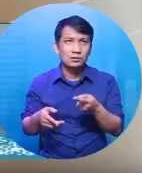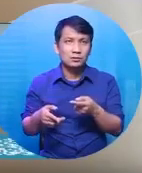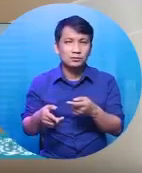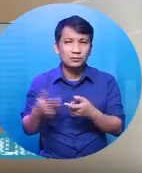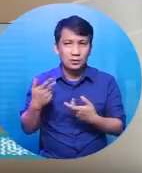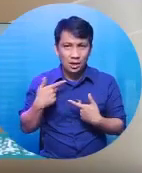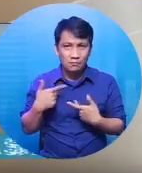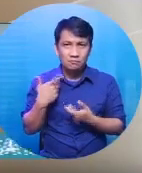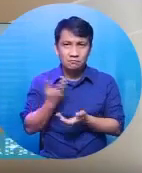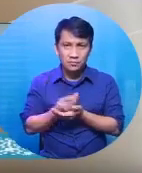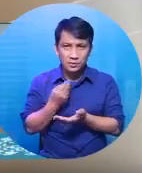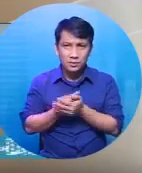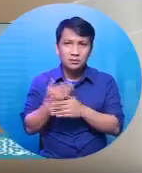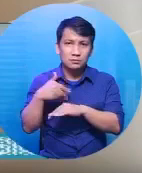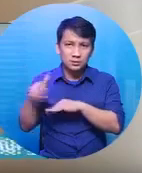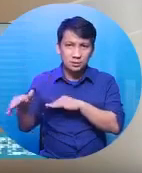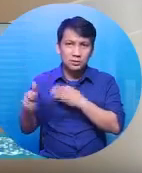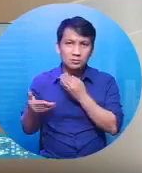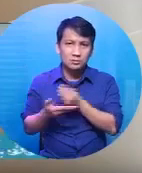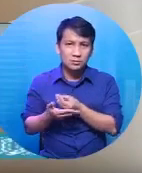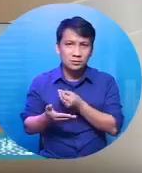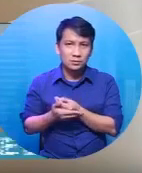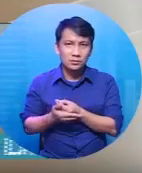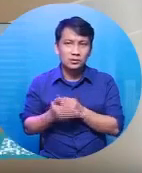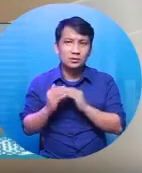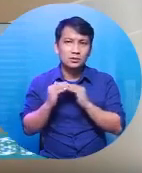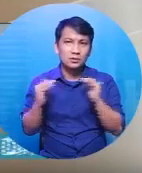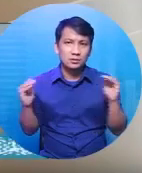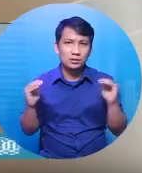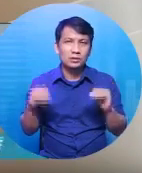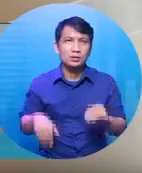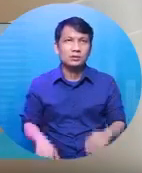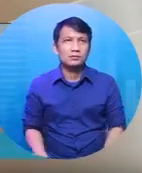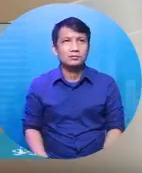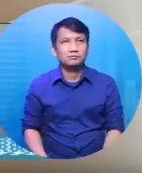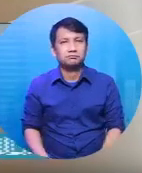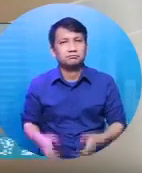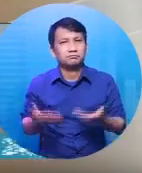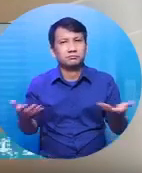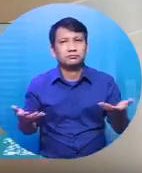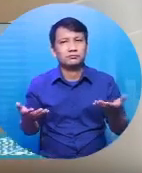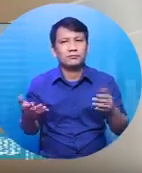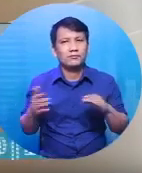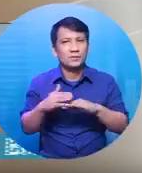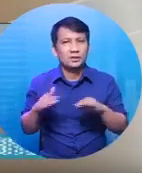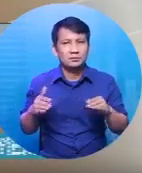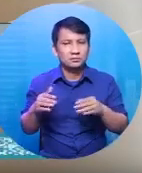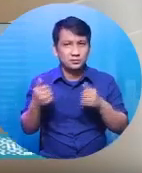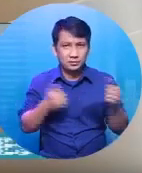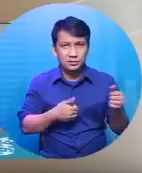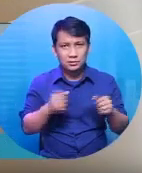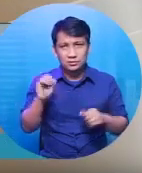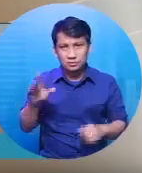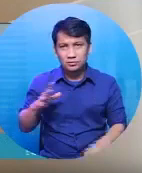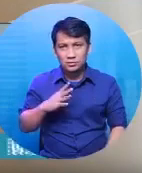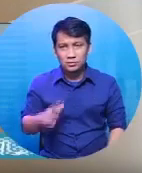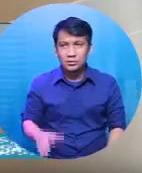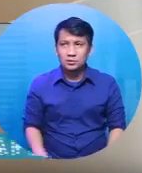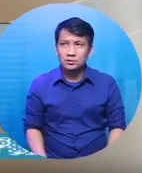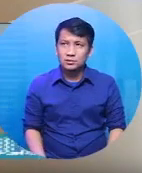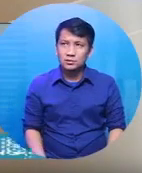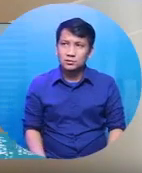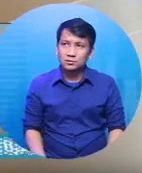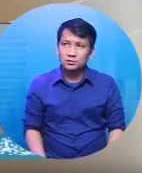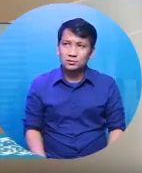kung meron siyang pera, magpapadala ulit siya. Hanggang doon na lang tayo, Nay. Aside from that, wala na po talaga. Okay, Nay? Kailan naman po